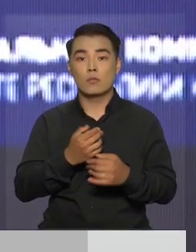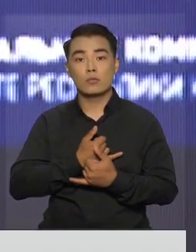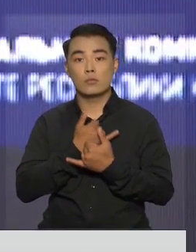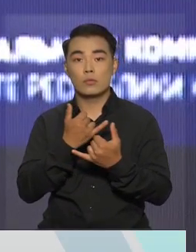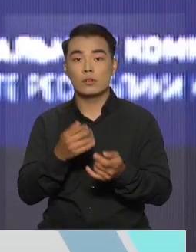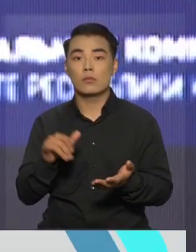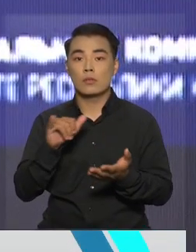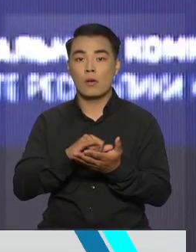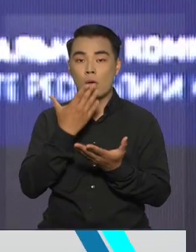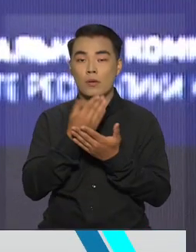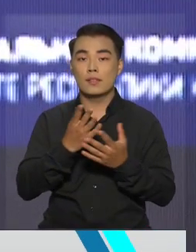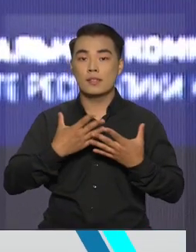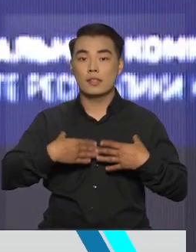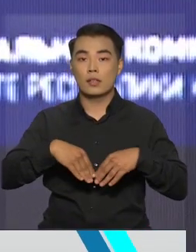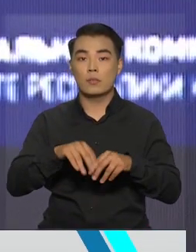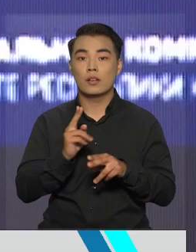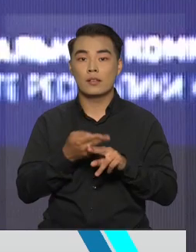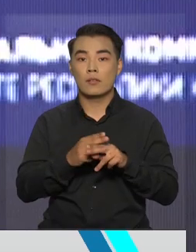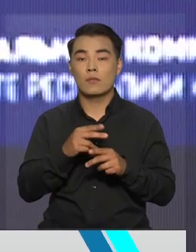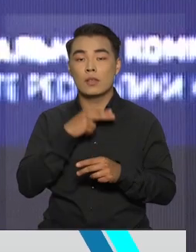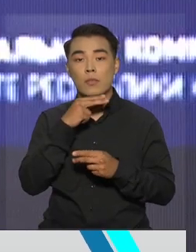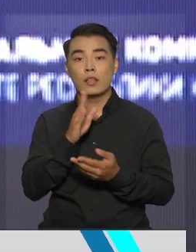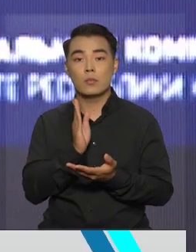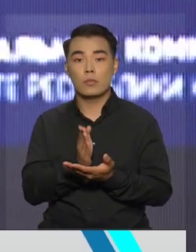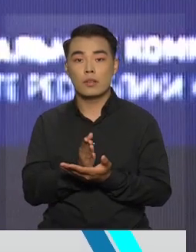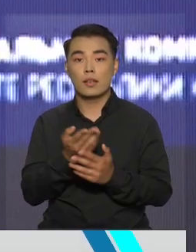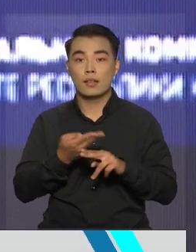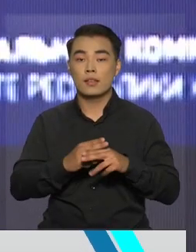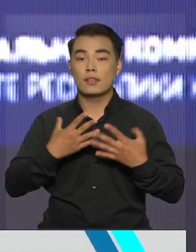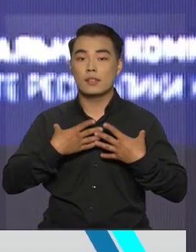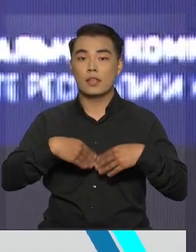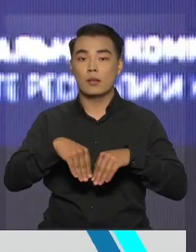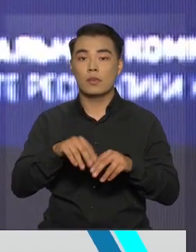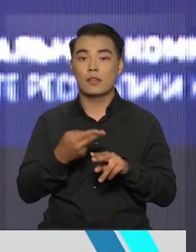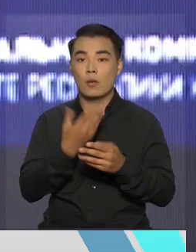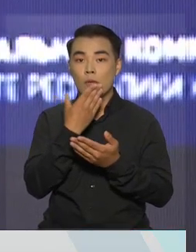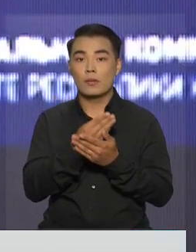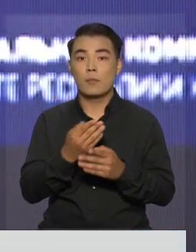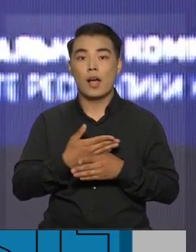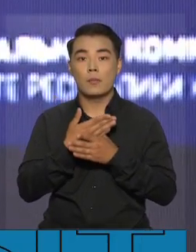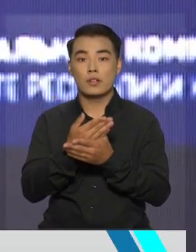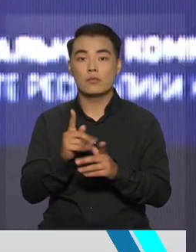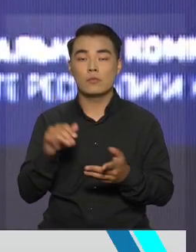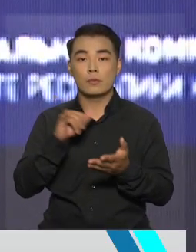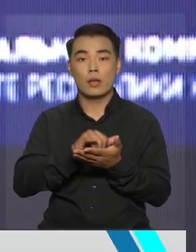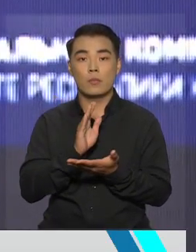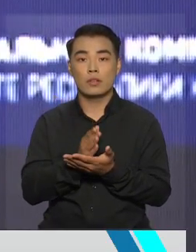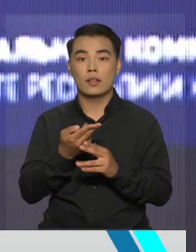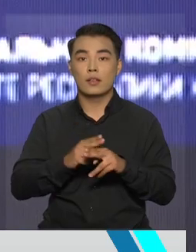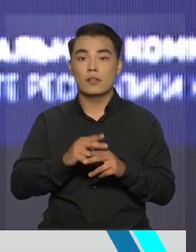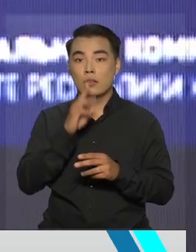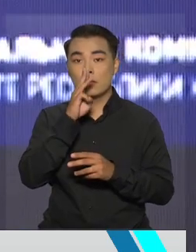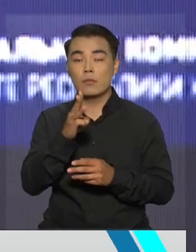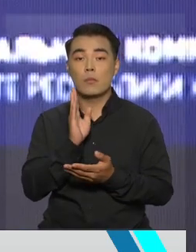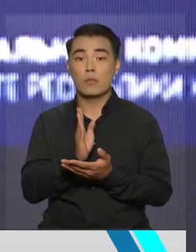ісіне олардың отбасы мүшелерін тарту көзделіп отыр. Бұл ретте отбасы мүшесі жеке көмекші ретінде рәсімделеді. Бұл жұмысқа еңбекақы